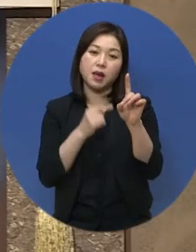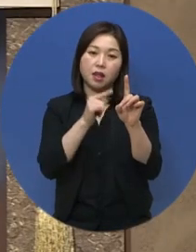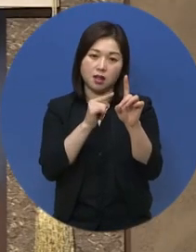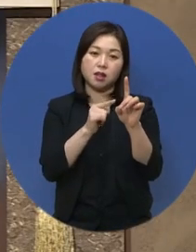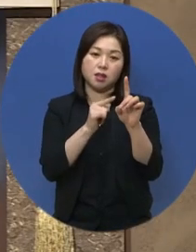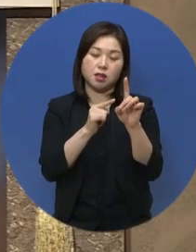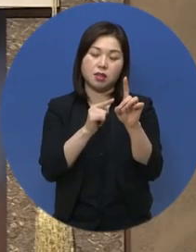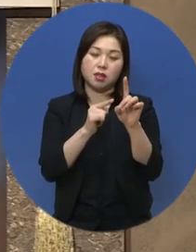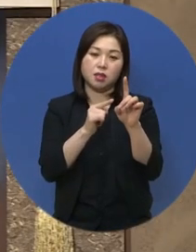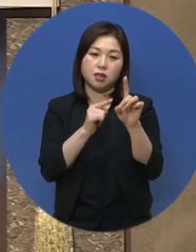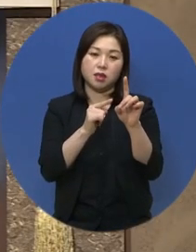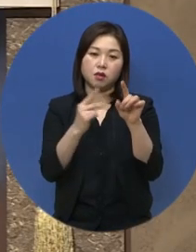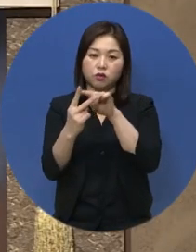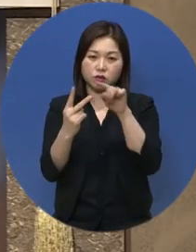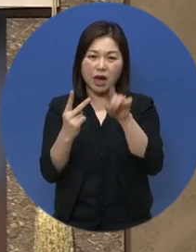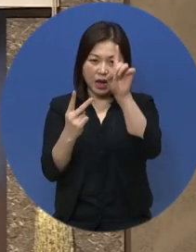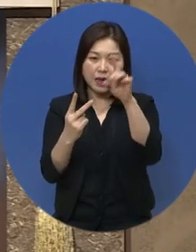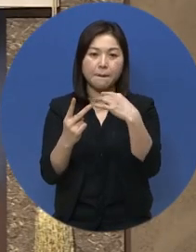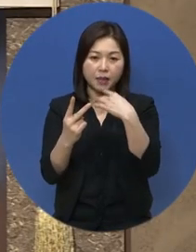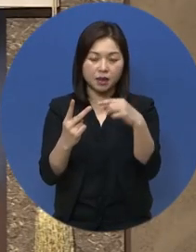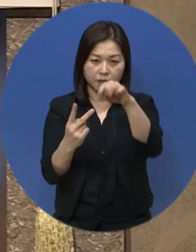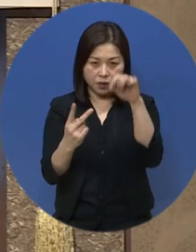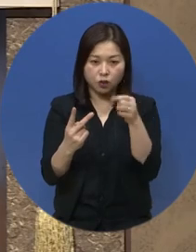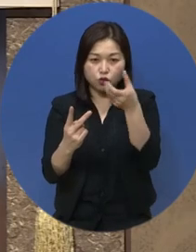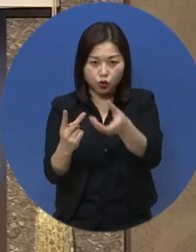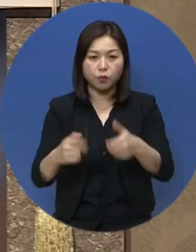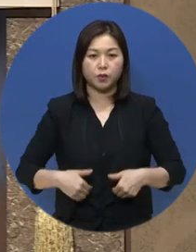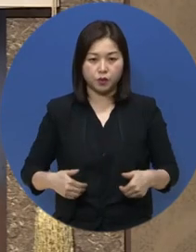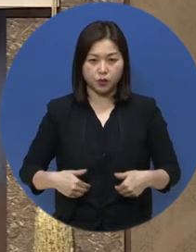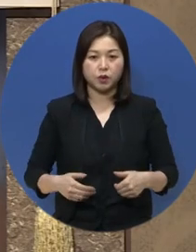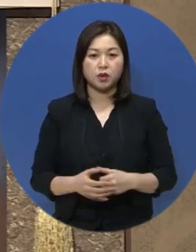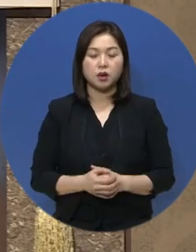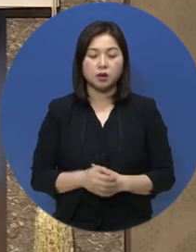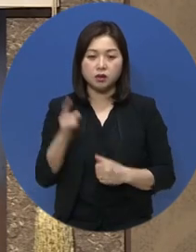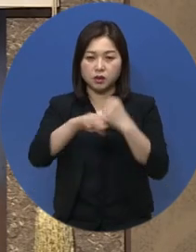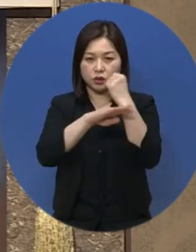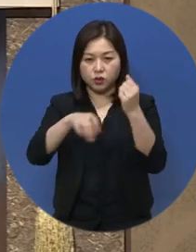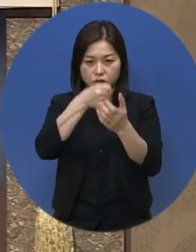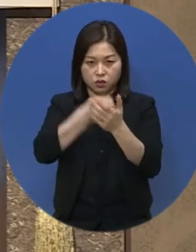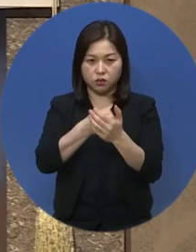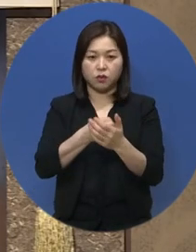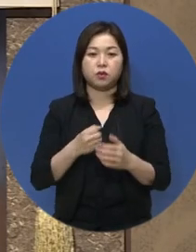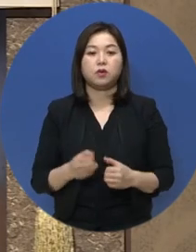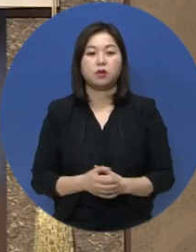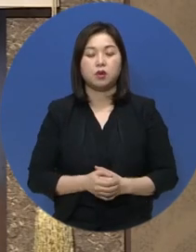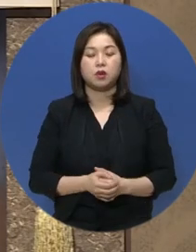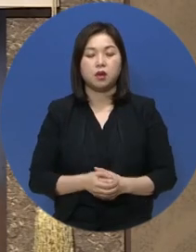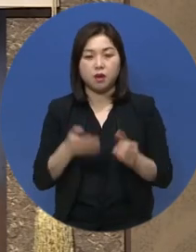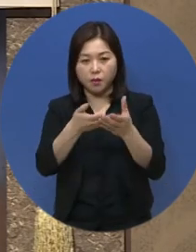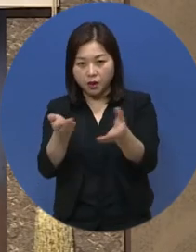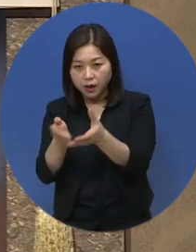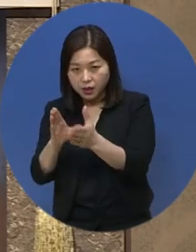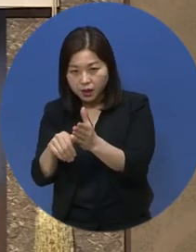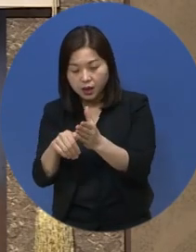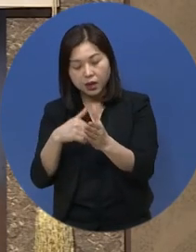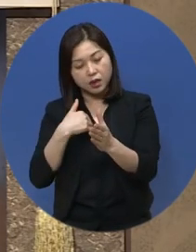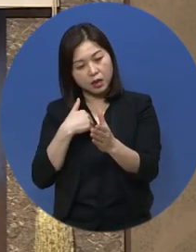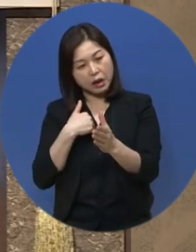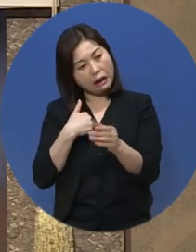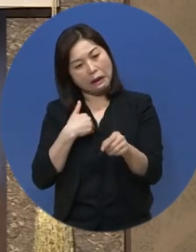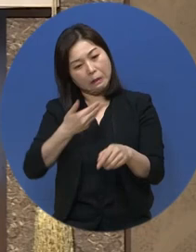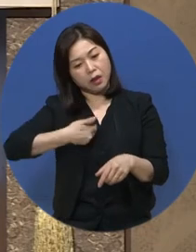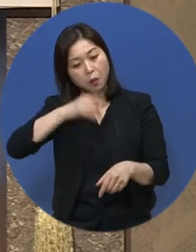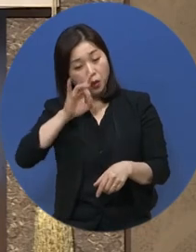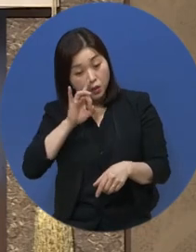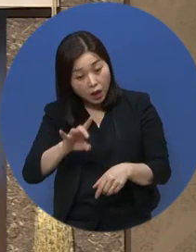발생하거든요. 예. 그래서 그런 기준들을 저희가 정하고 또 서로 이제 내가 배분에 있어서 배제된다 할지라도 네. 더